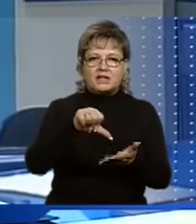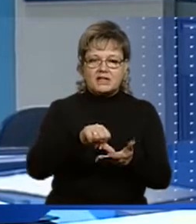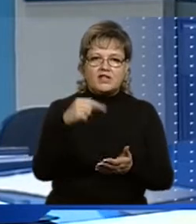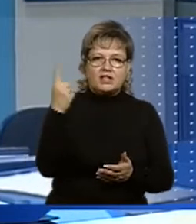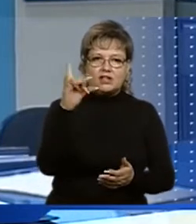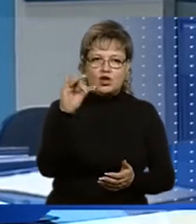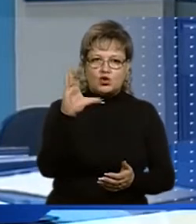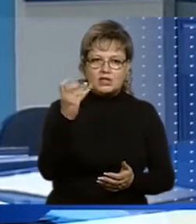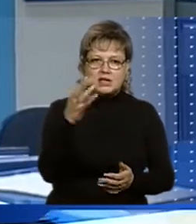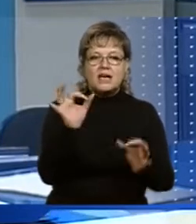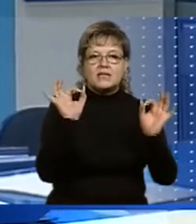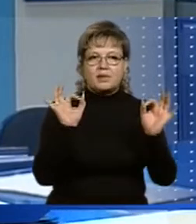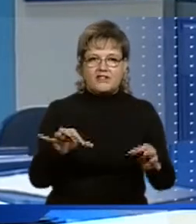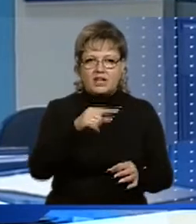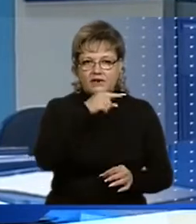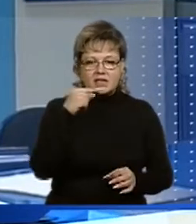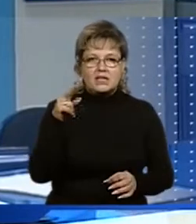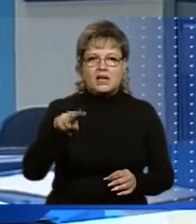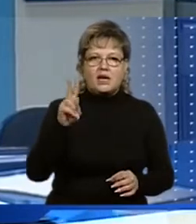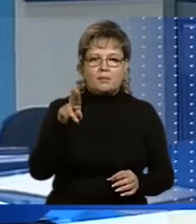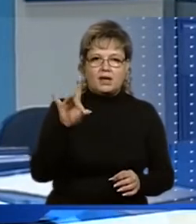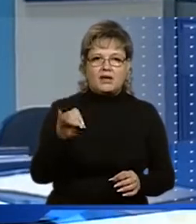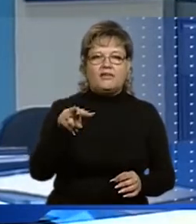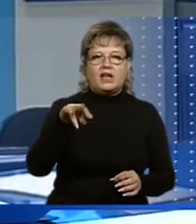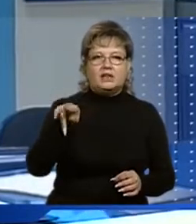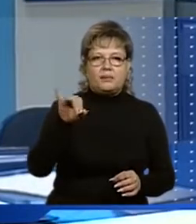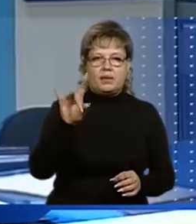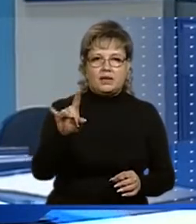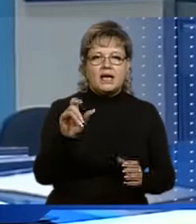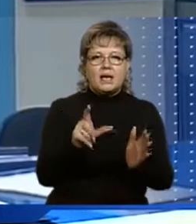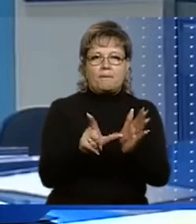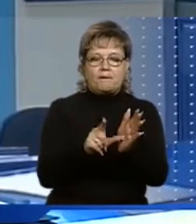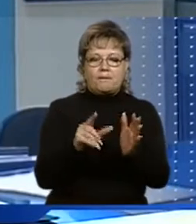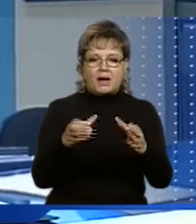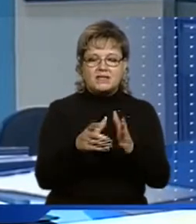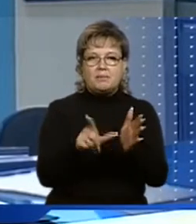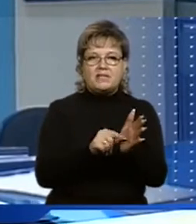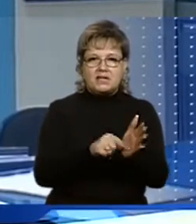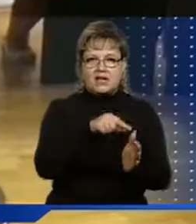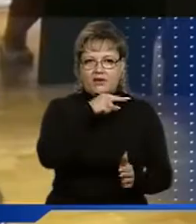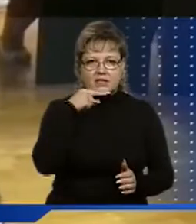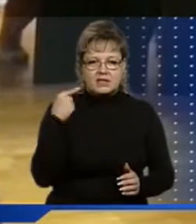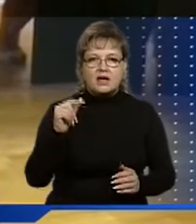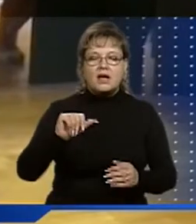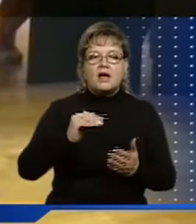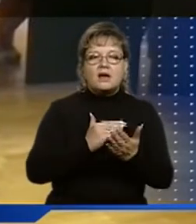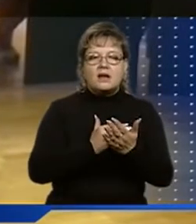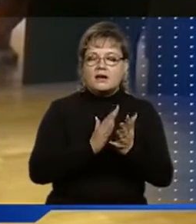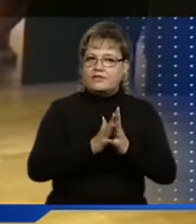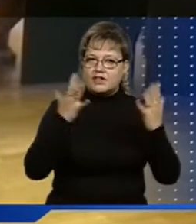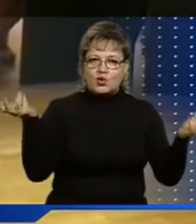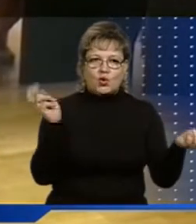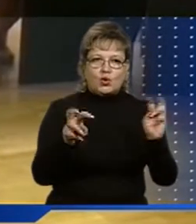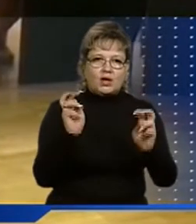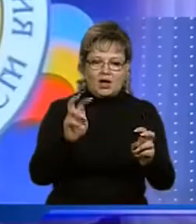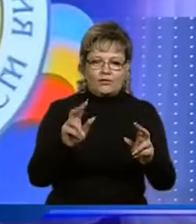представители «Единой России», «Справедливой России», КПРФ, ЛДПР и партии «Пенсионеров России». Высокую явку